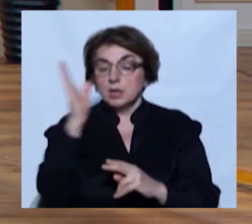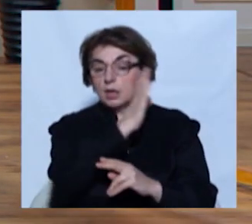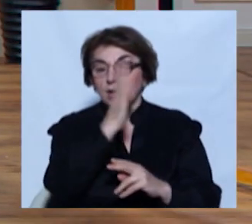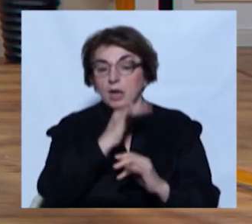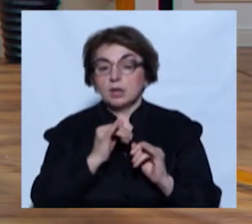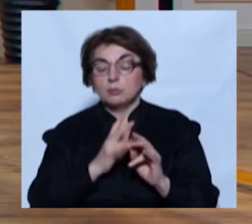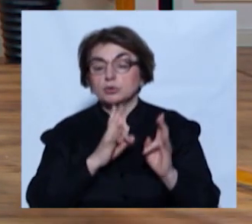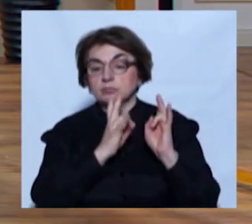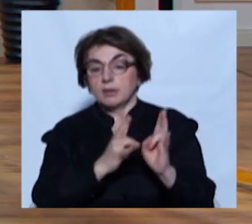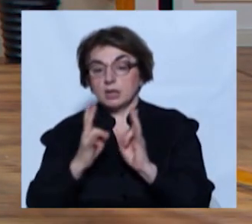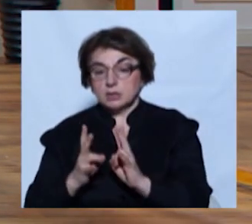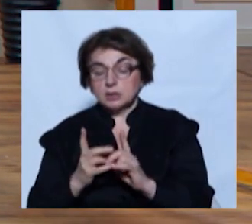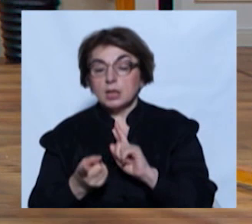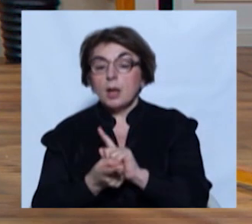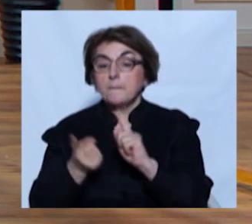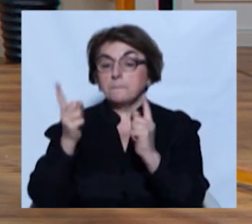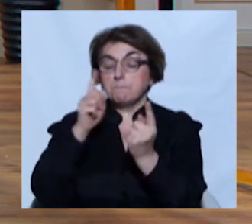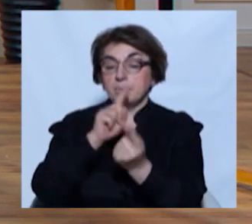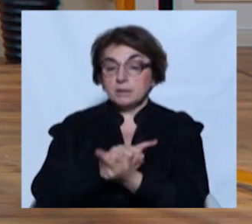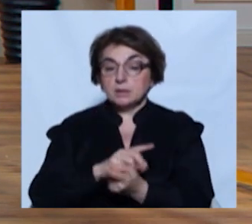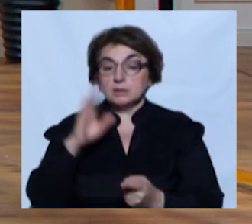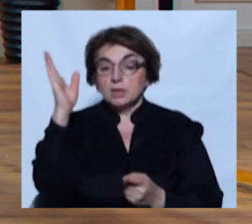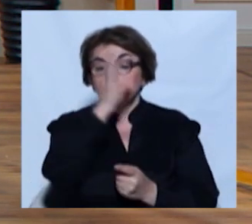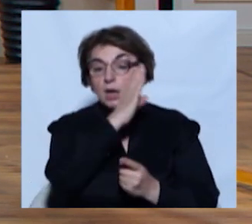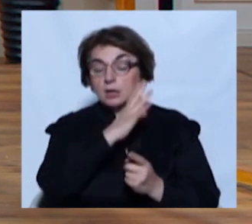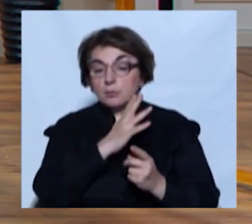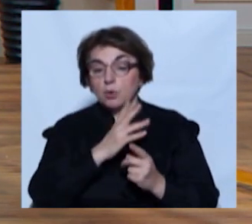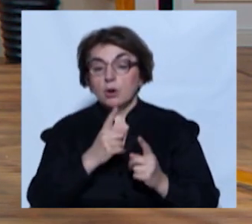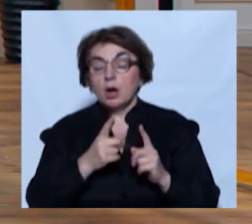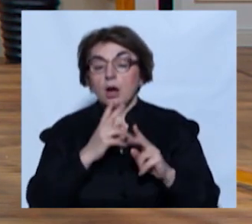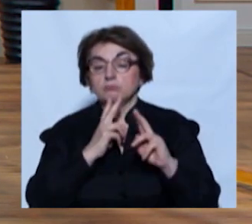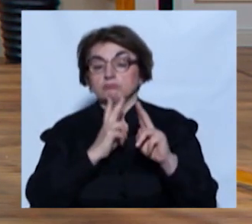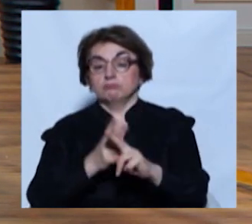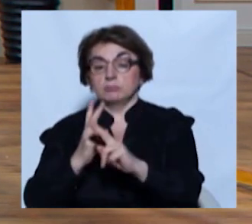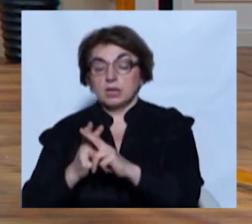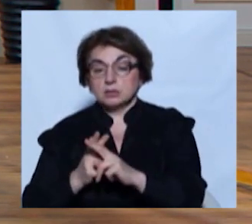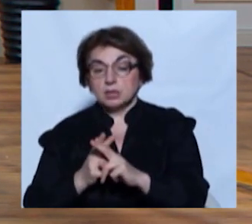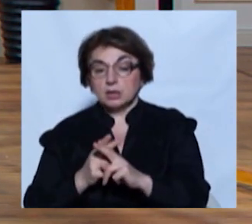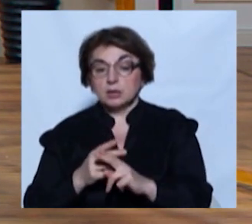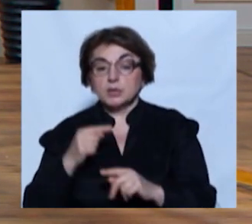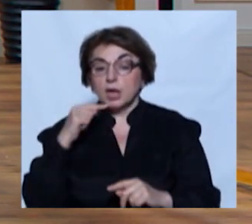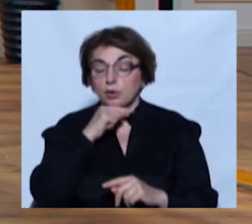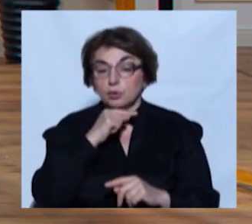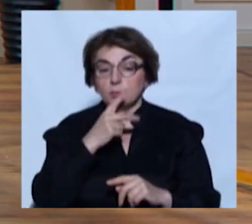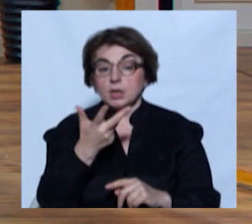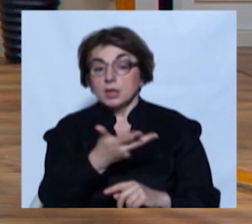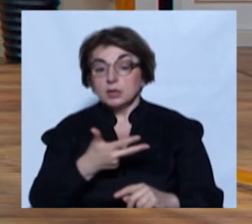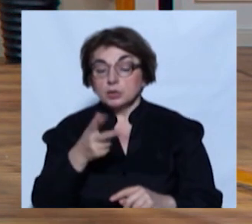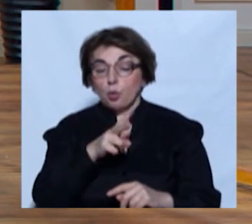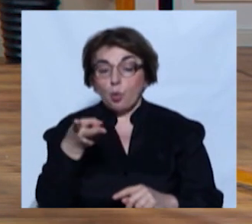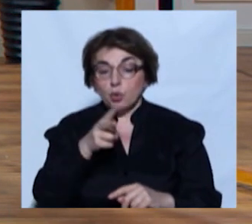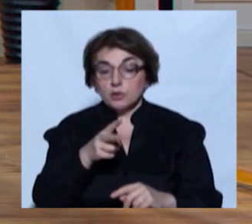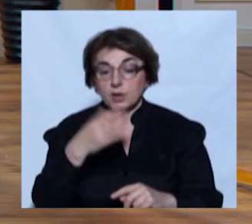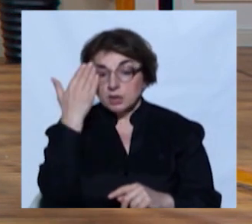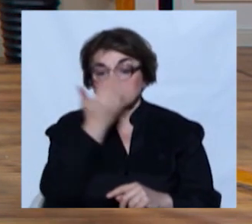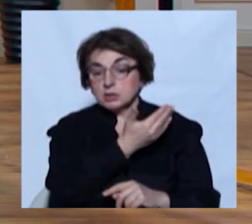აზიანებს და პირიქით გარემოს დეგრადირება ეკონომიკის განვითარებას აფერხებს. შესაბამისად, ორივე საზოგადოების პრობლემას წარმოადგენს.